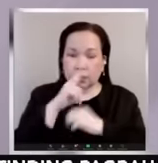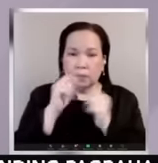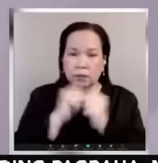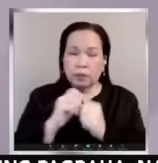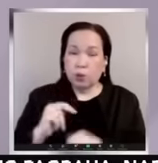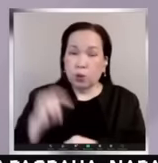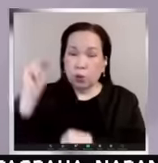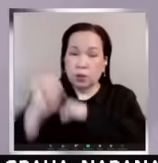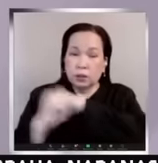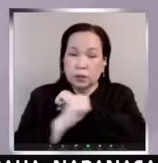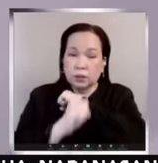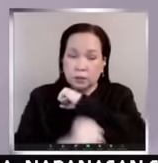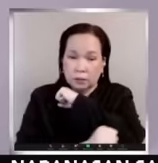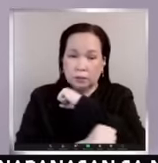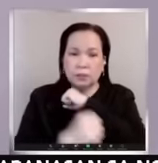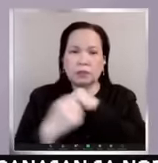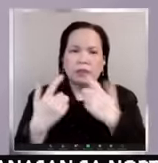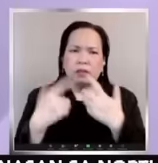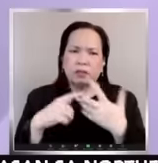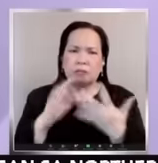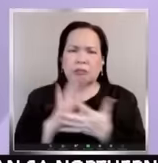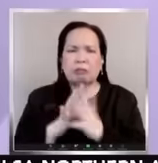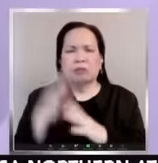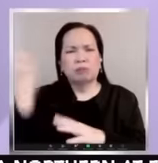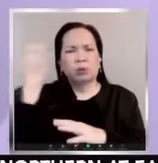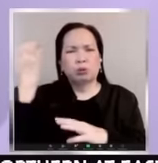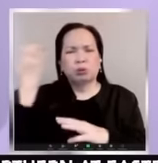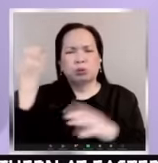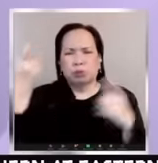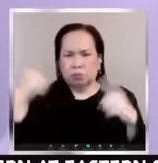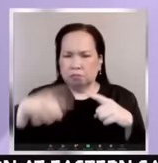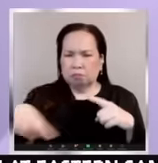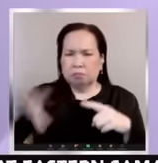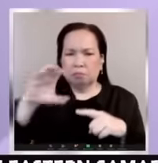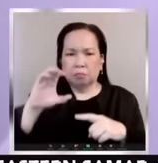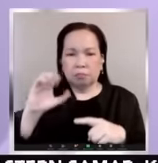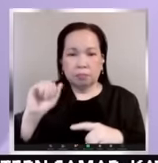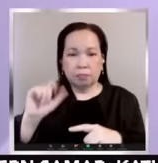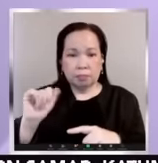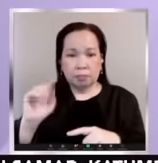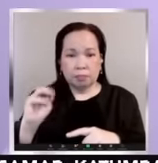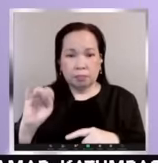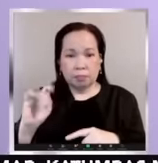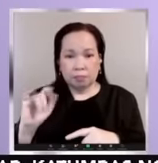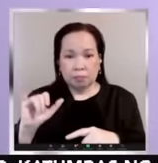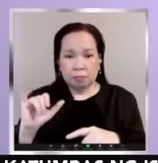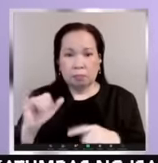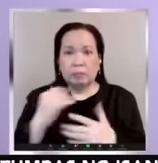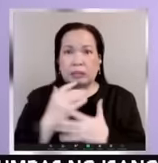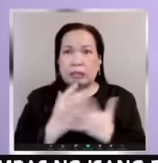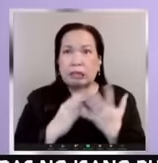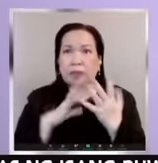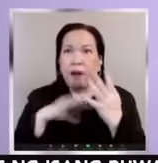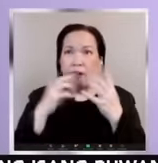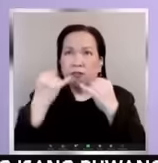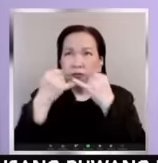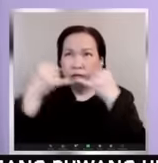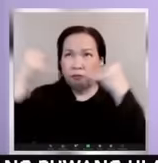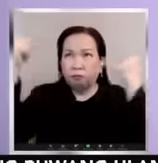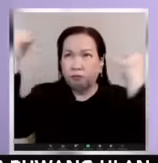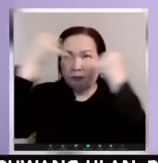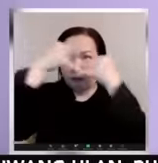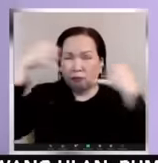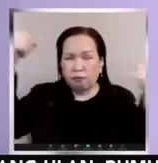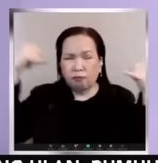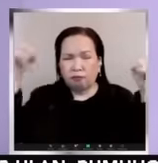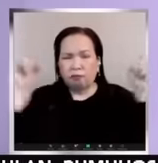na isinailalim na sa state of calamity. May mga kinailangang lumusot sa salasalabat na kawad habang nakalublob sa baha at may bahay